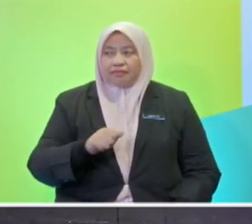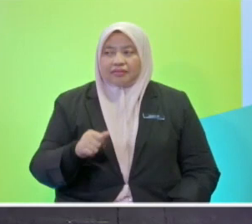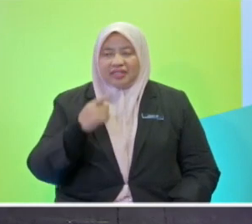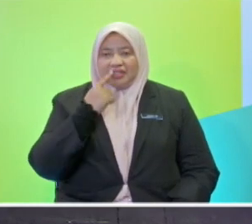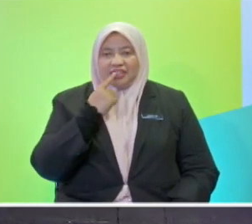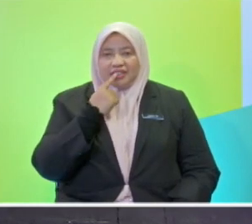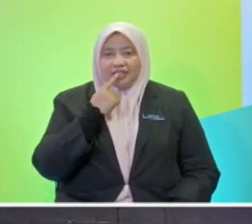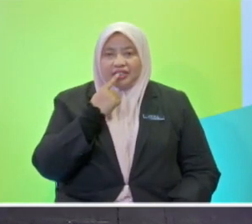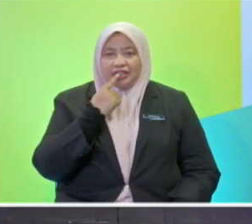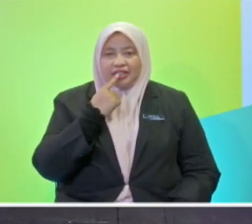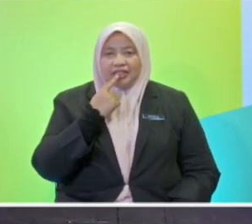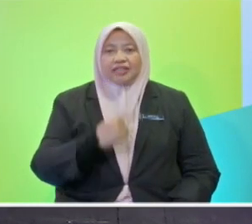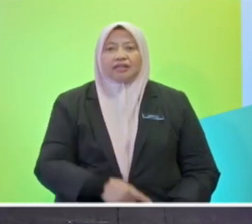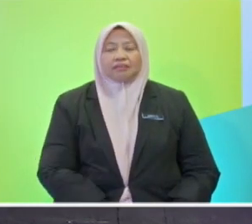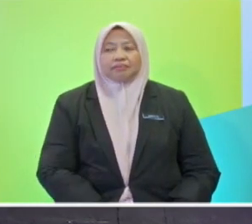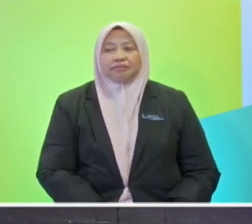gigi